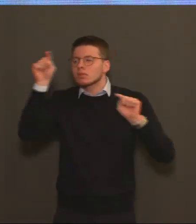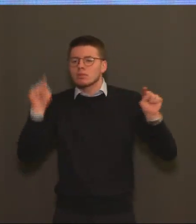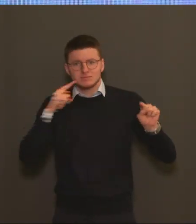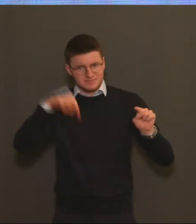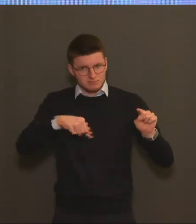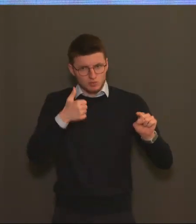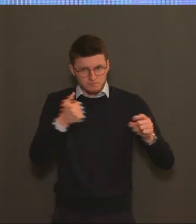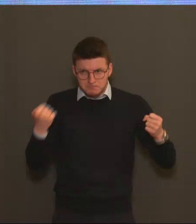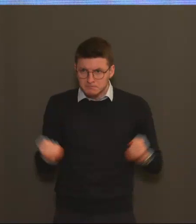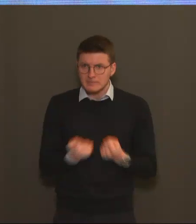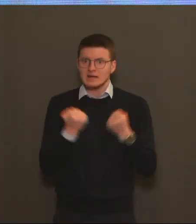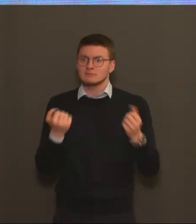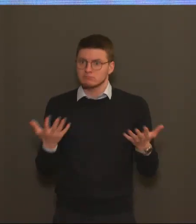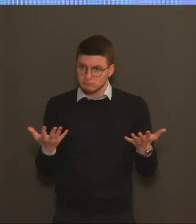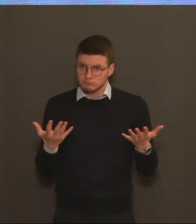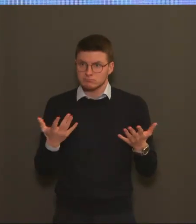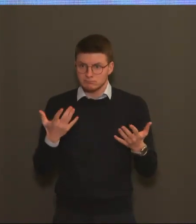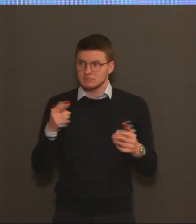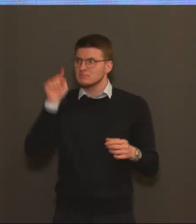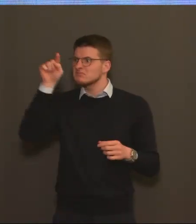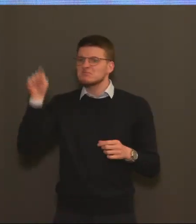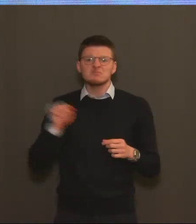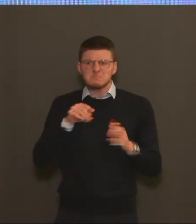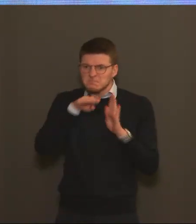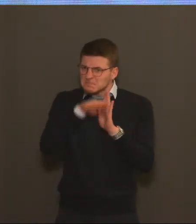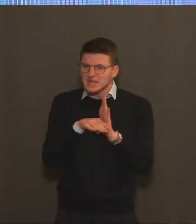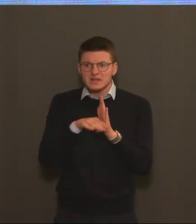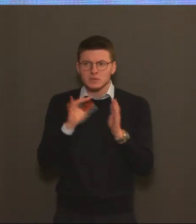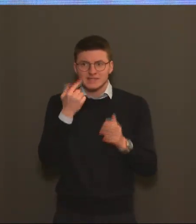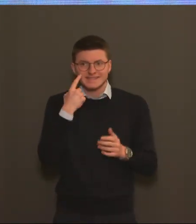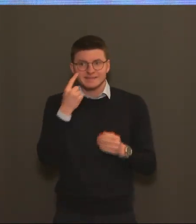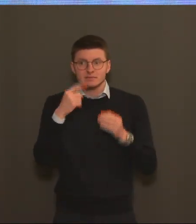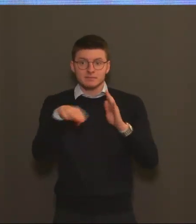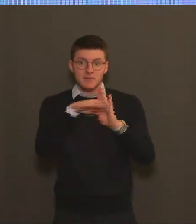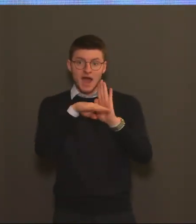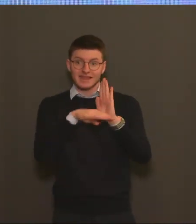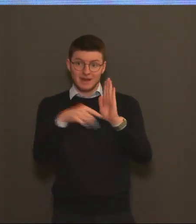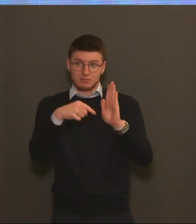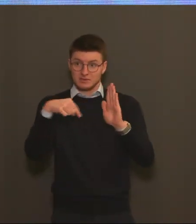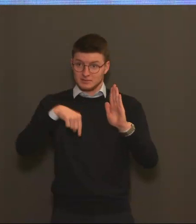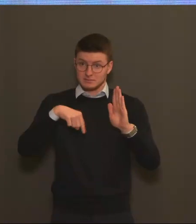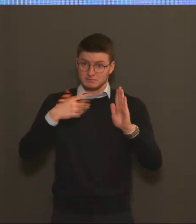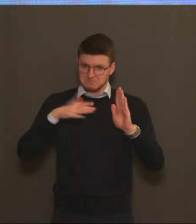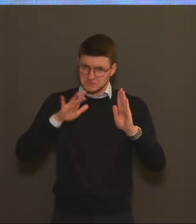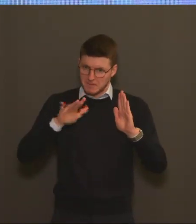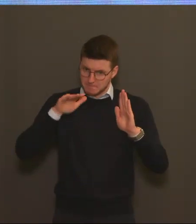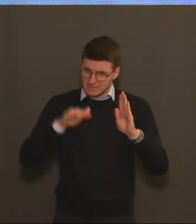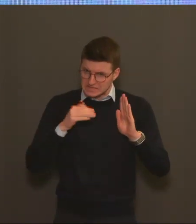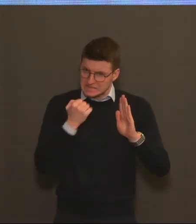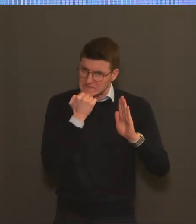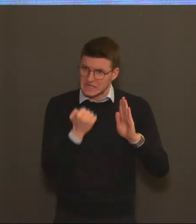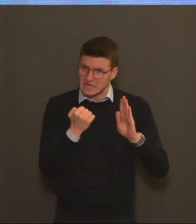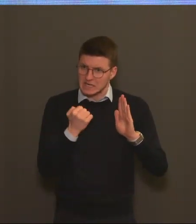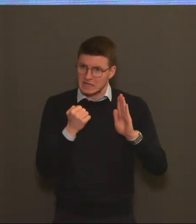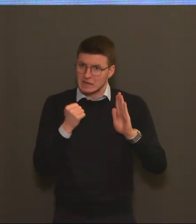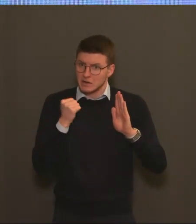minder strenge maatregelen kunnen werken, mits de bevolking ze blijft dragen en volgen. En ondanks